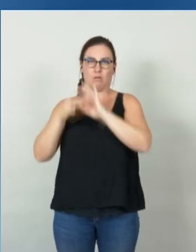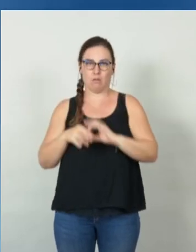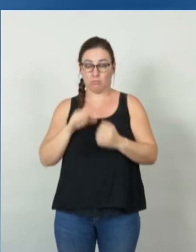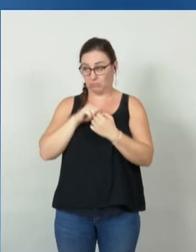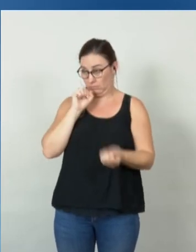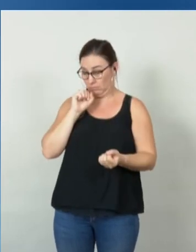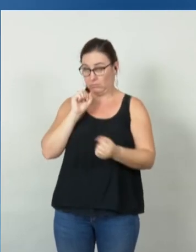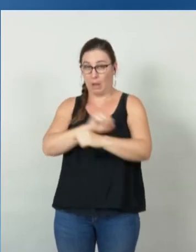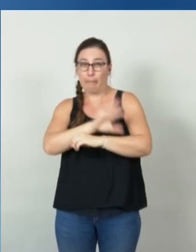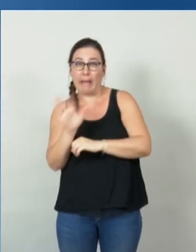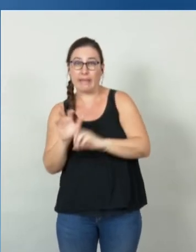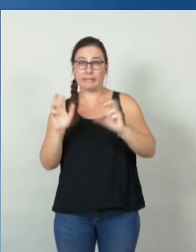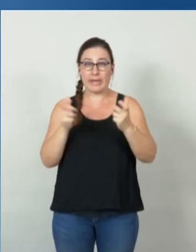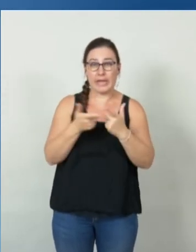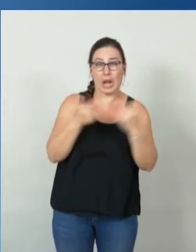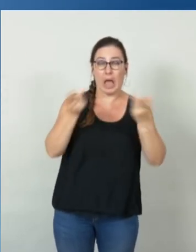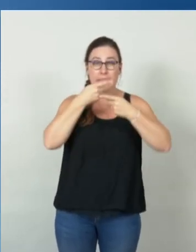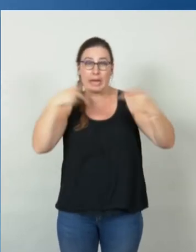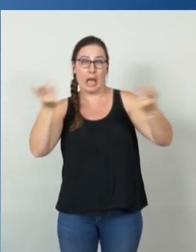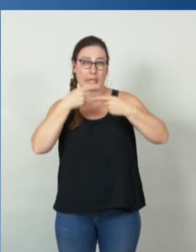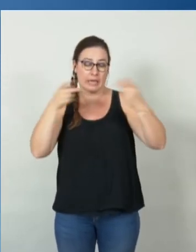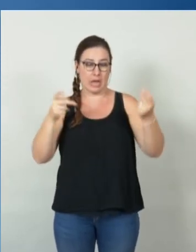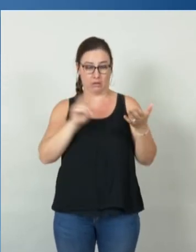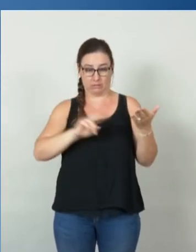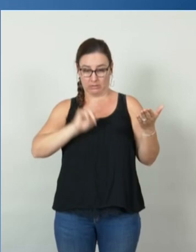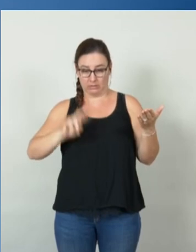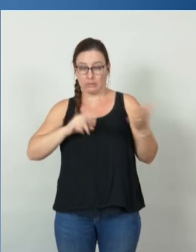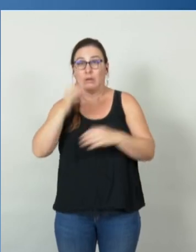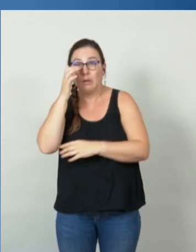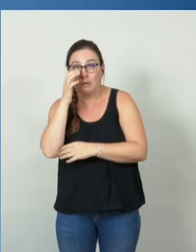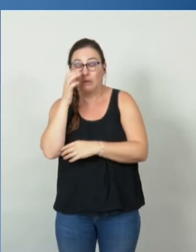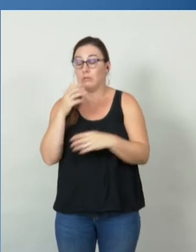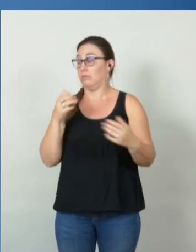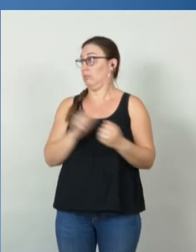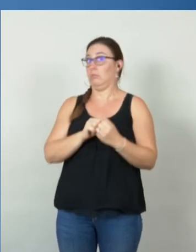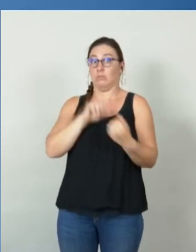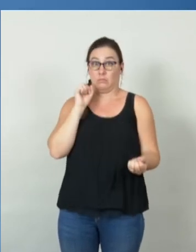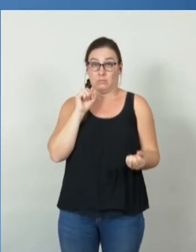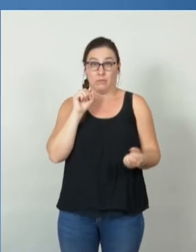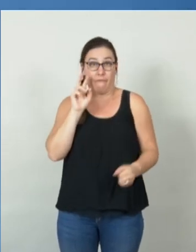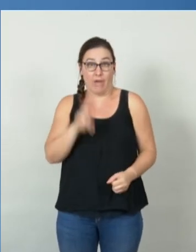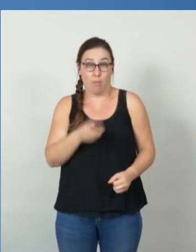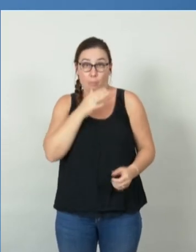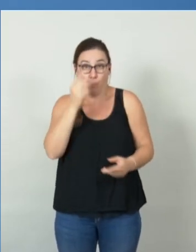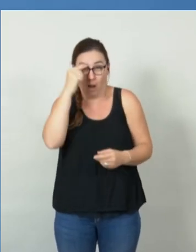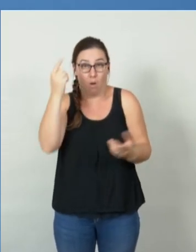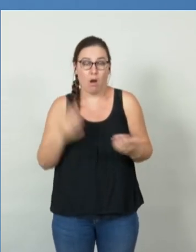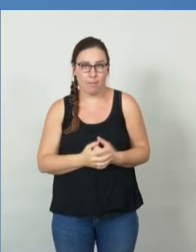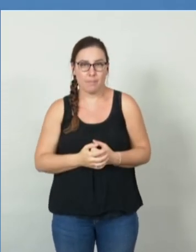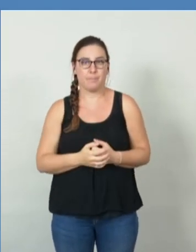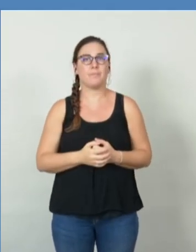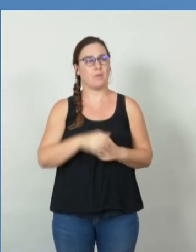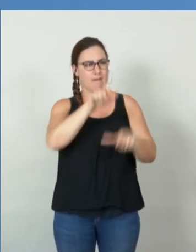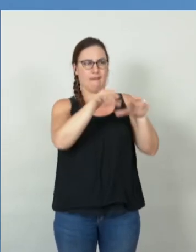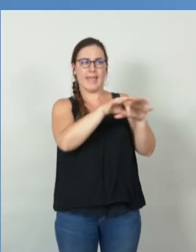la presse et les déclarations du maire de Grenoble sur un certain nombre de choses c'est assez hallucinant moi je remercie certains